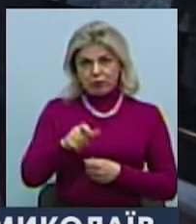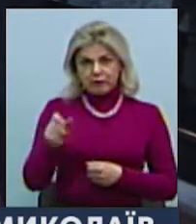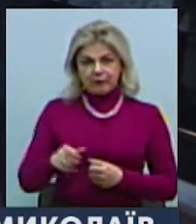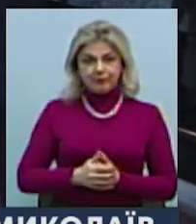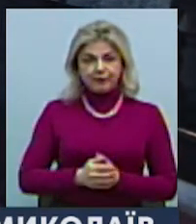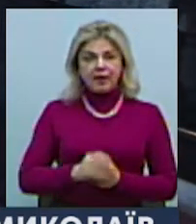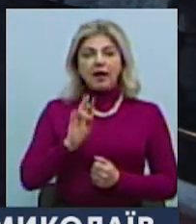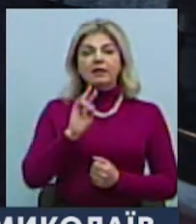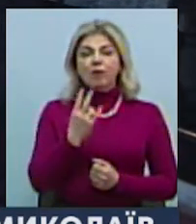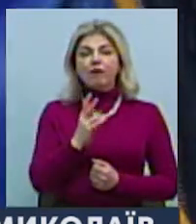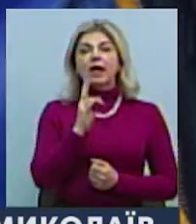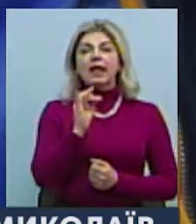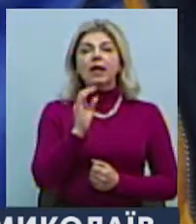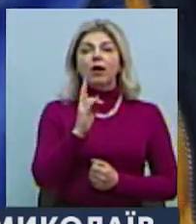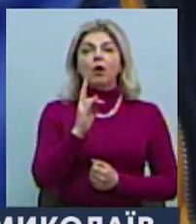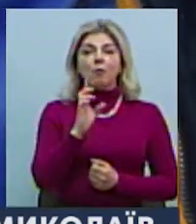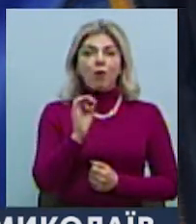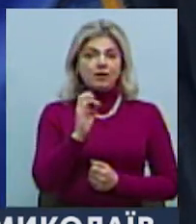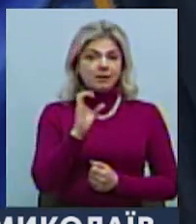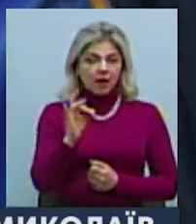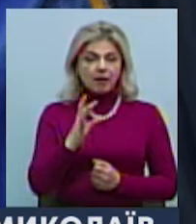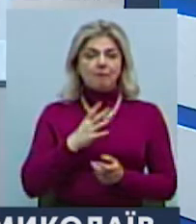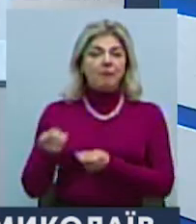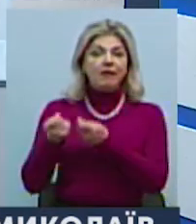Миколаївські кікбоксери привезли з Хорватії 4 золота.